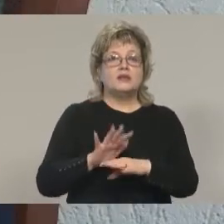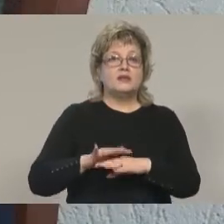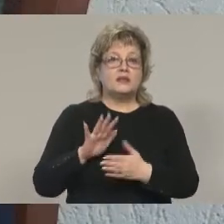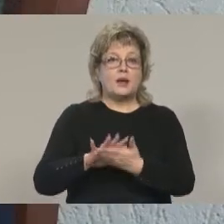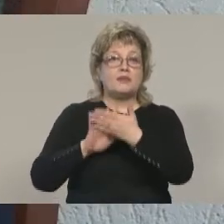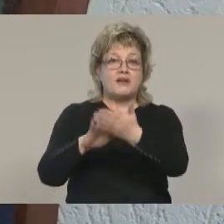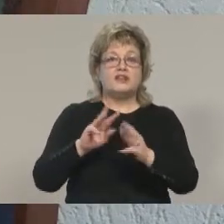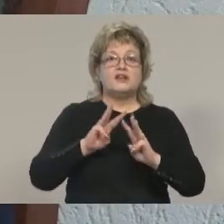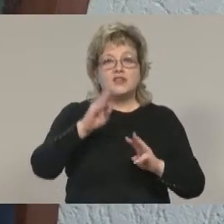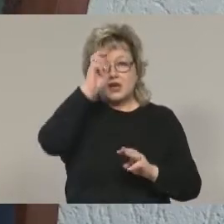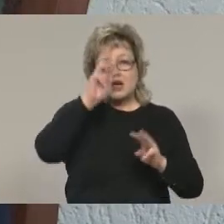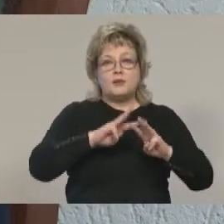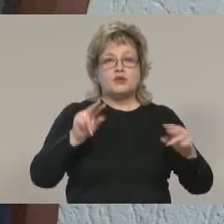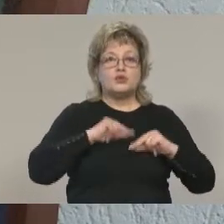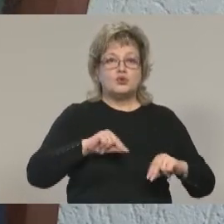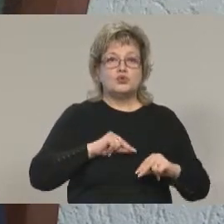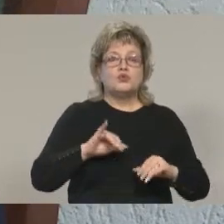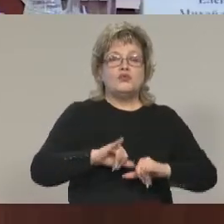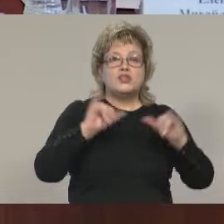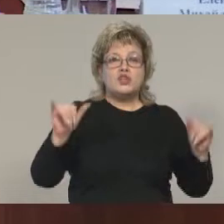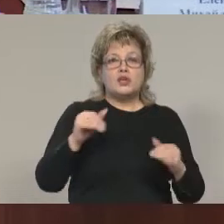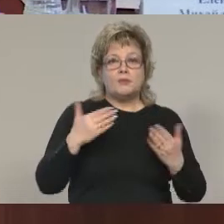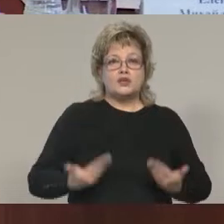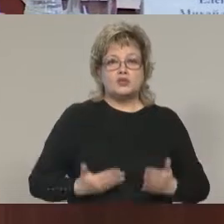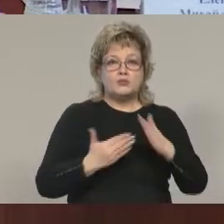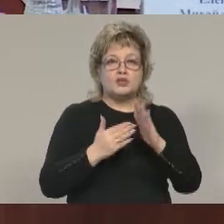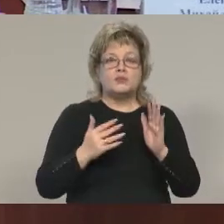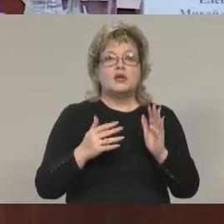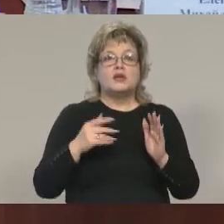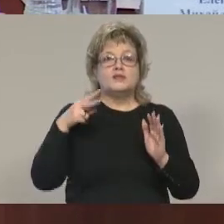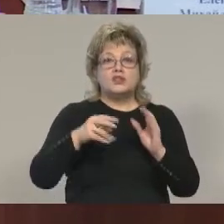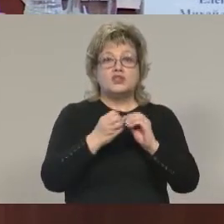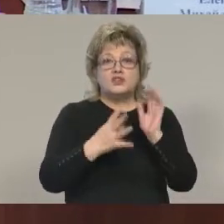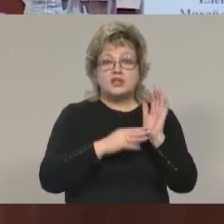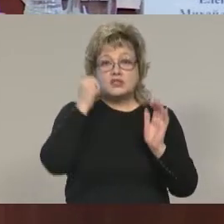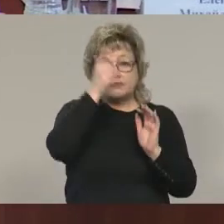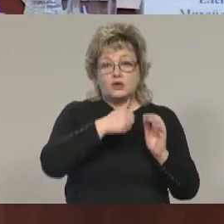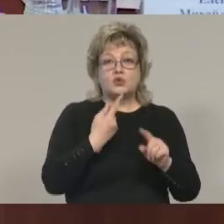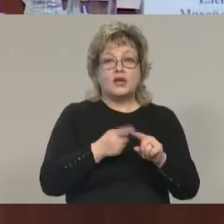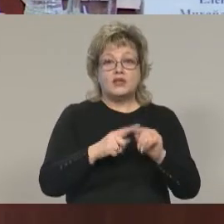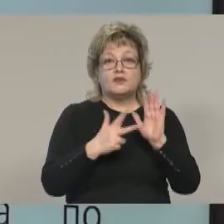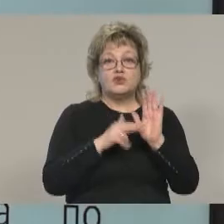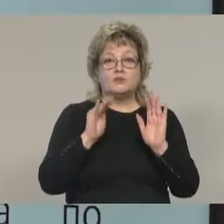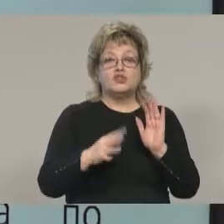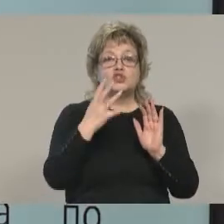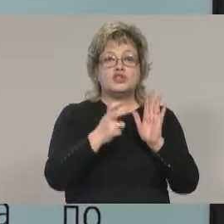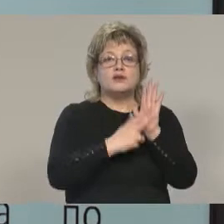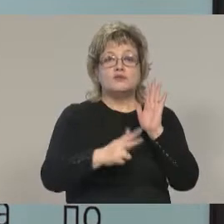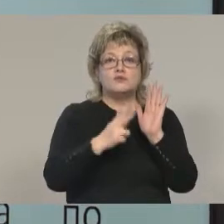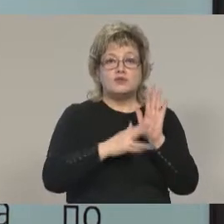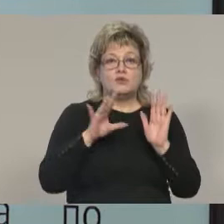Федеральный Минтруд. После принятия величины прожиточного минимума пенсионера на 2019 год, а это